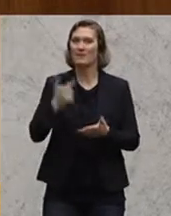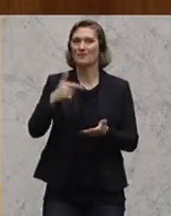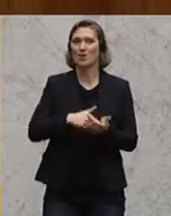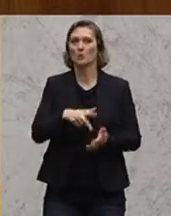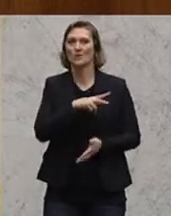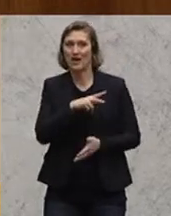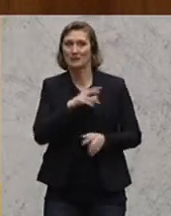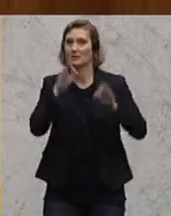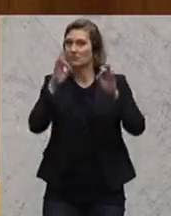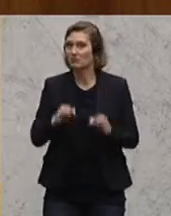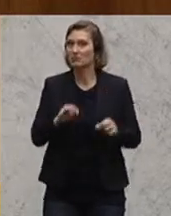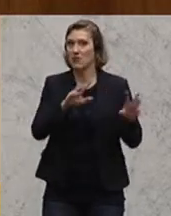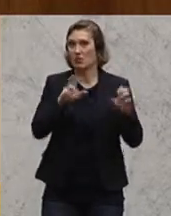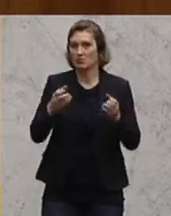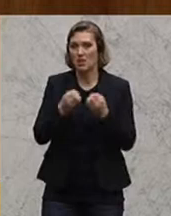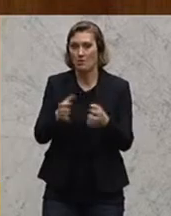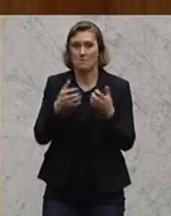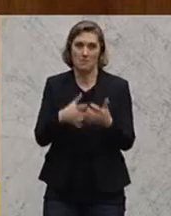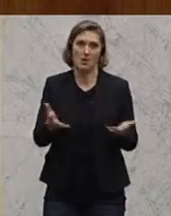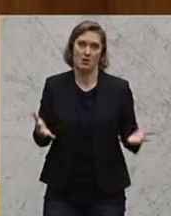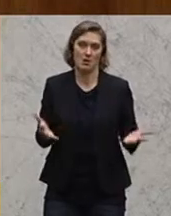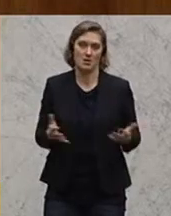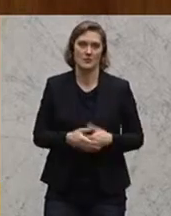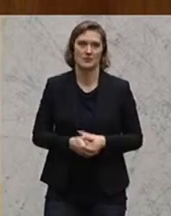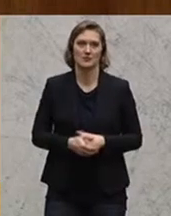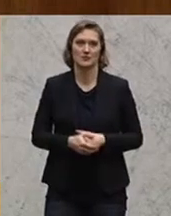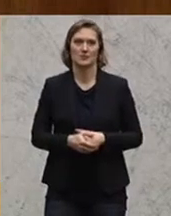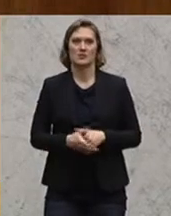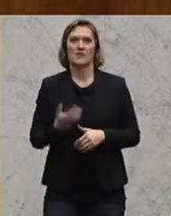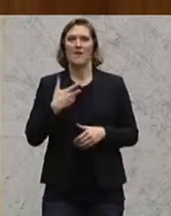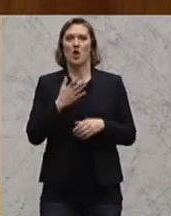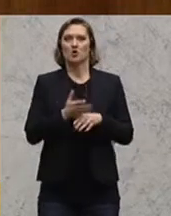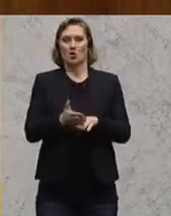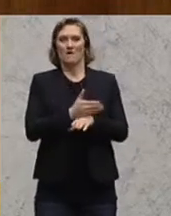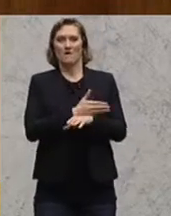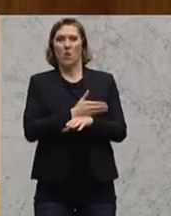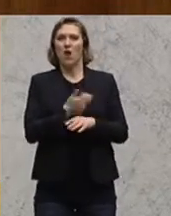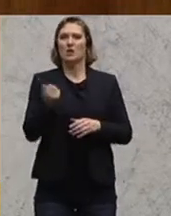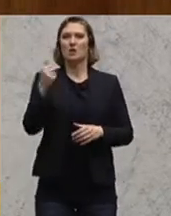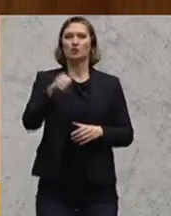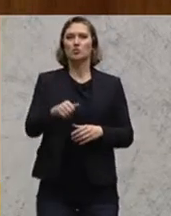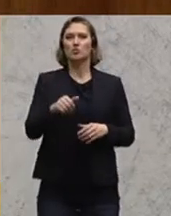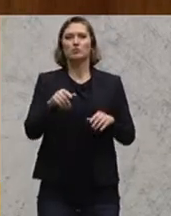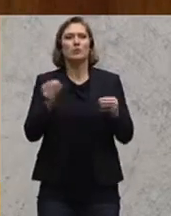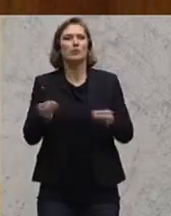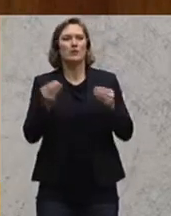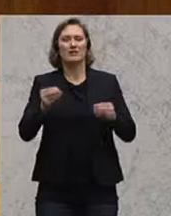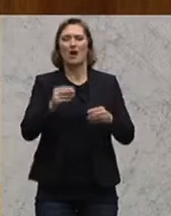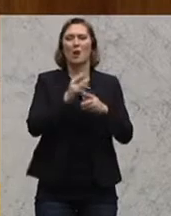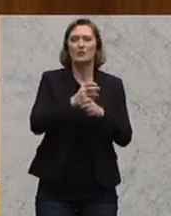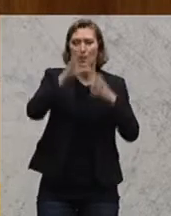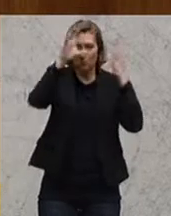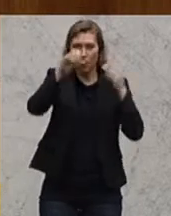2013 wurde dieses Thema vorgebracht. Und es gab auch im Vorfeld dazu auf Veranlassung der